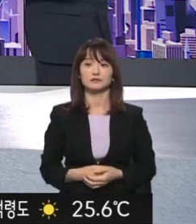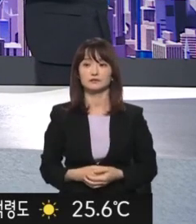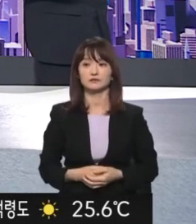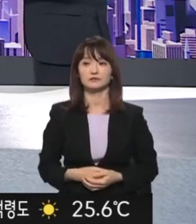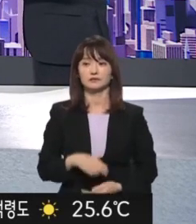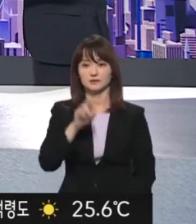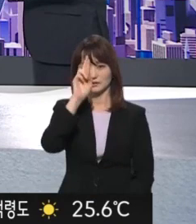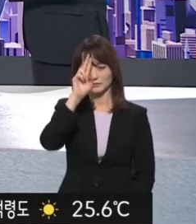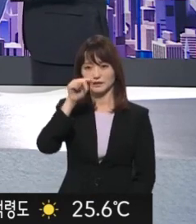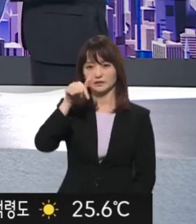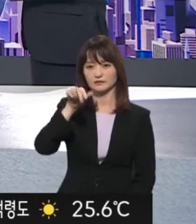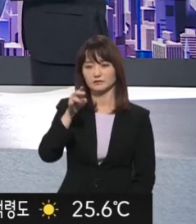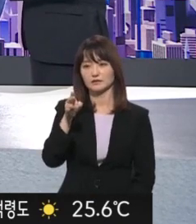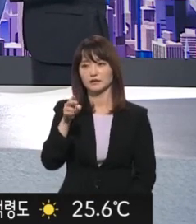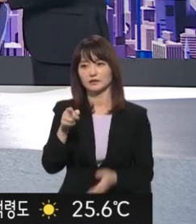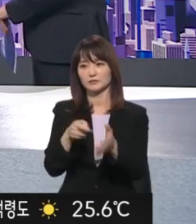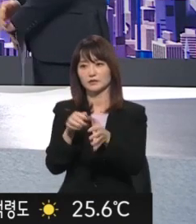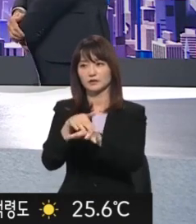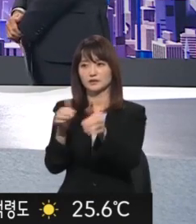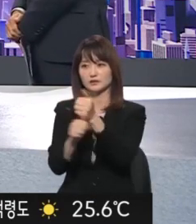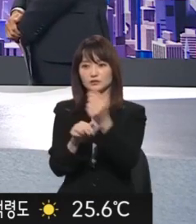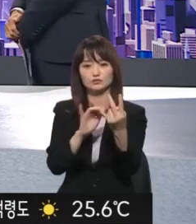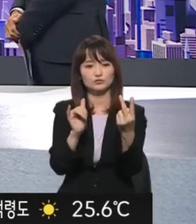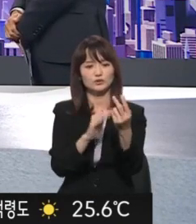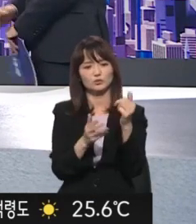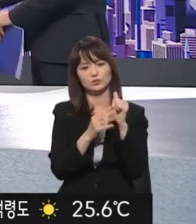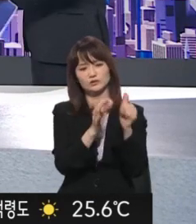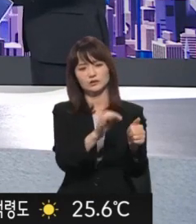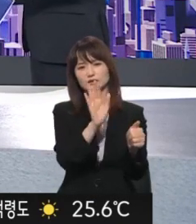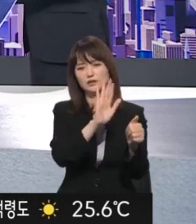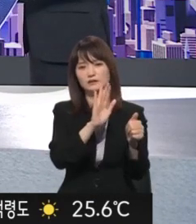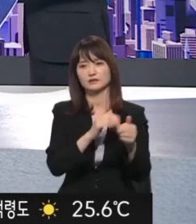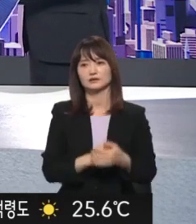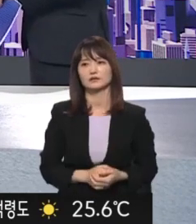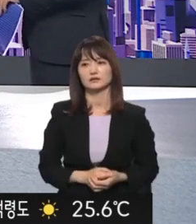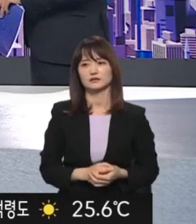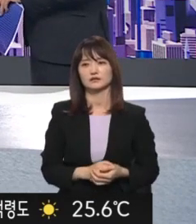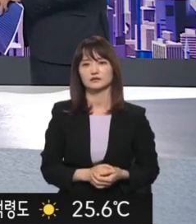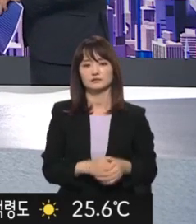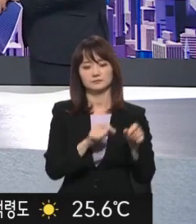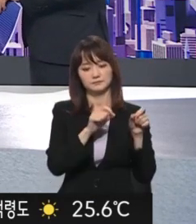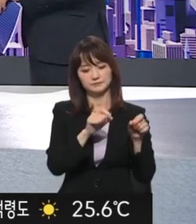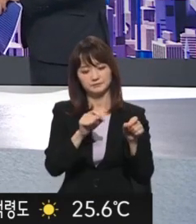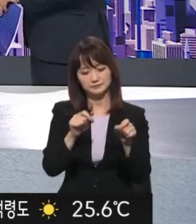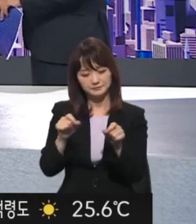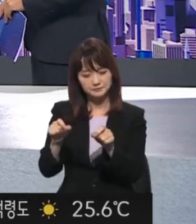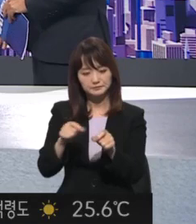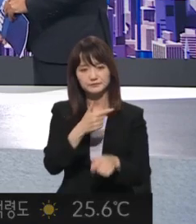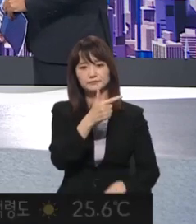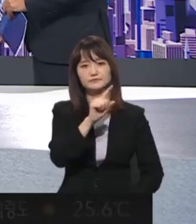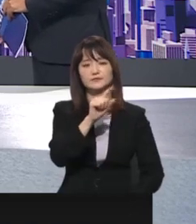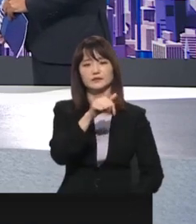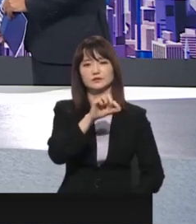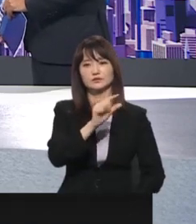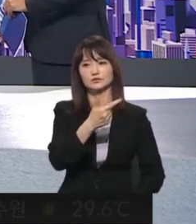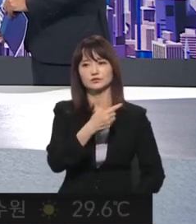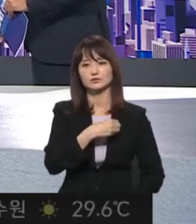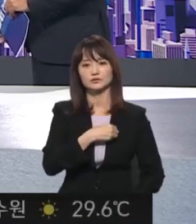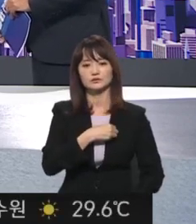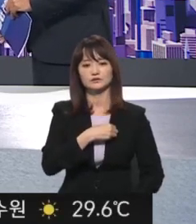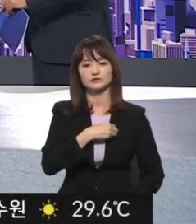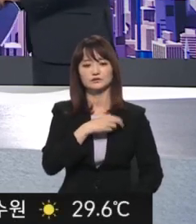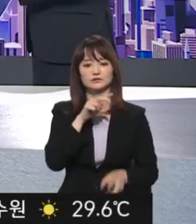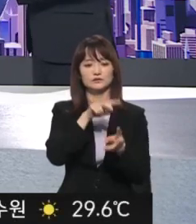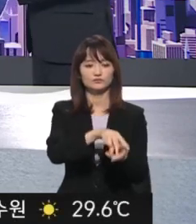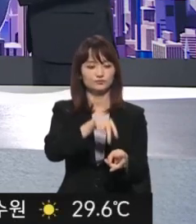박근혜 비대위 가 두 사람을 다 공천을 주지 않았어요 계속 질질 끌자 나경원 전 의원 2 아 이럴 바엔 앞을 출마하게